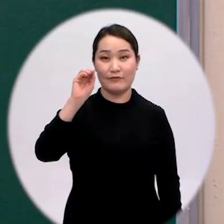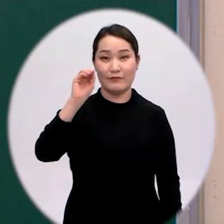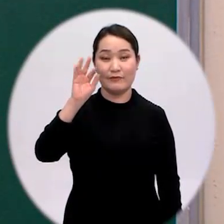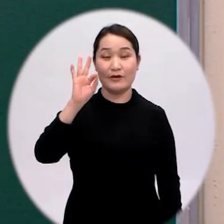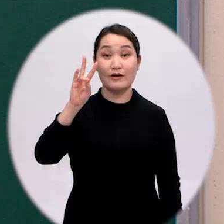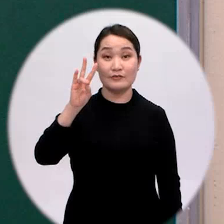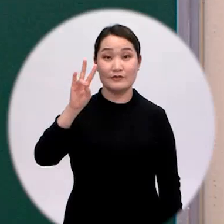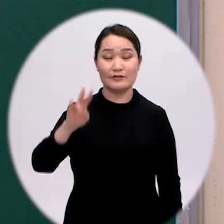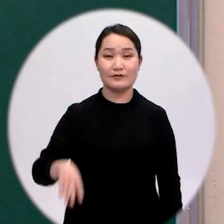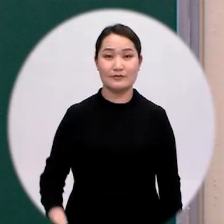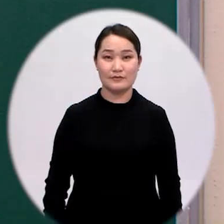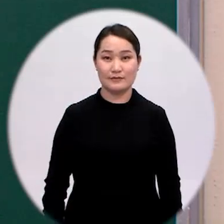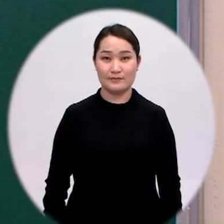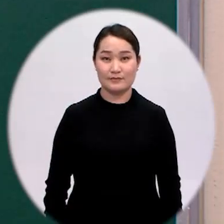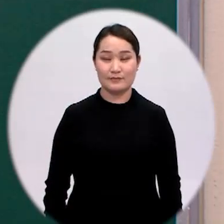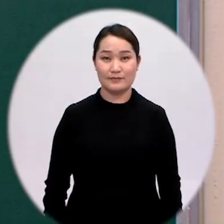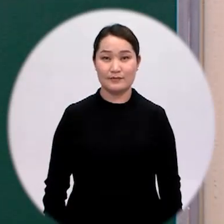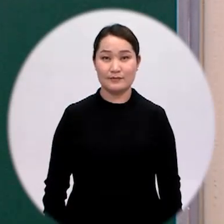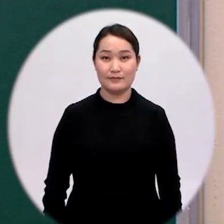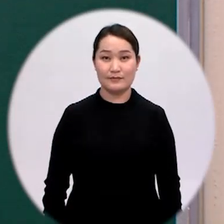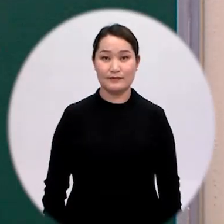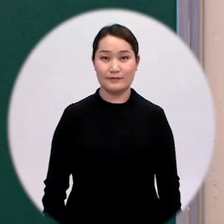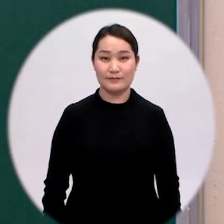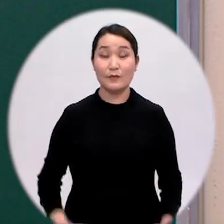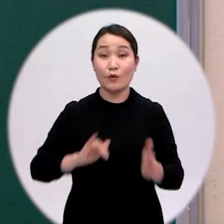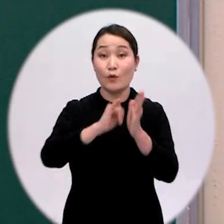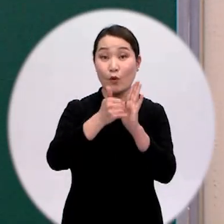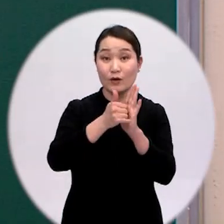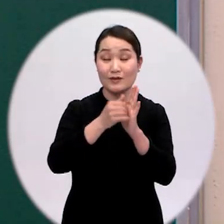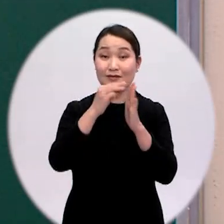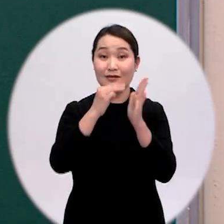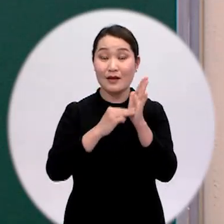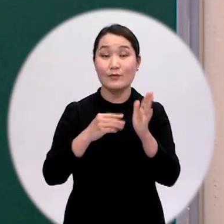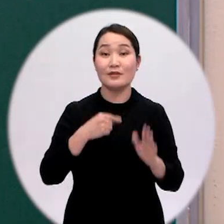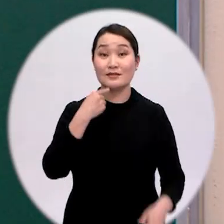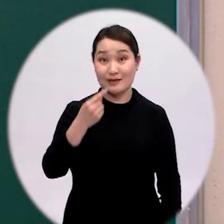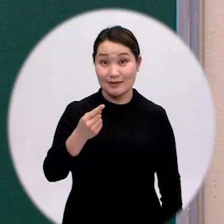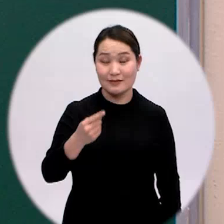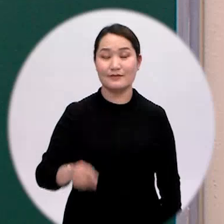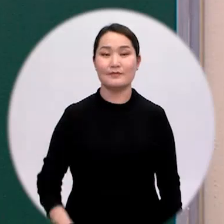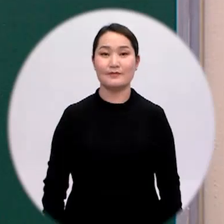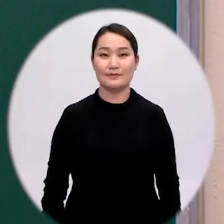Марафон. Марафон. За, эдгээр үгсийн утгыг багш нь тайлбарлаж өгье.